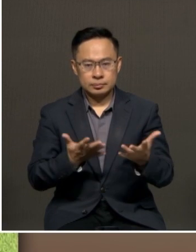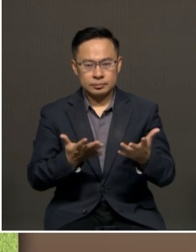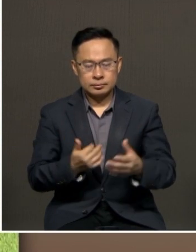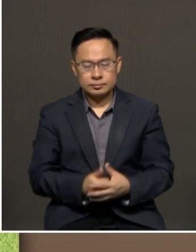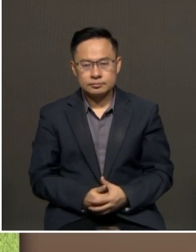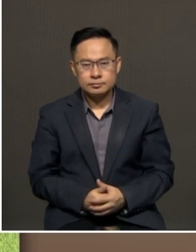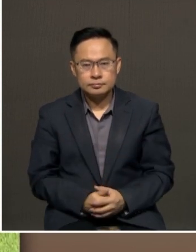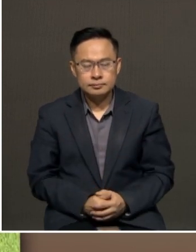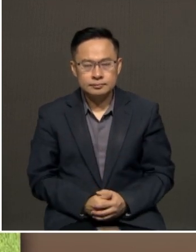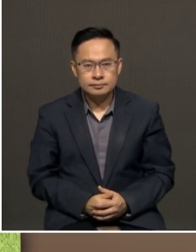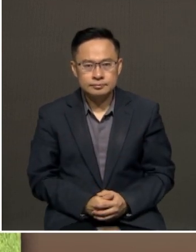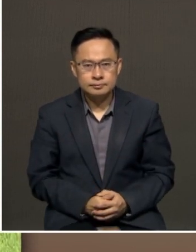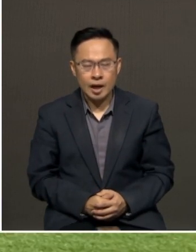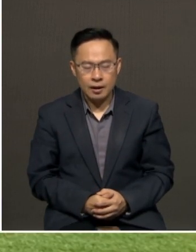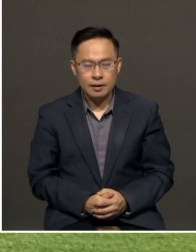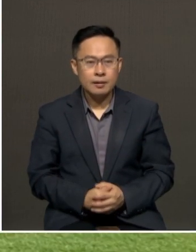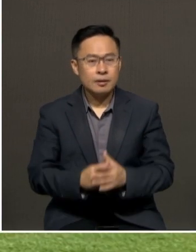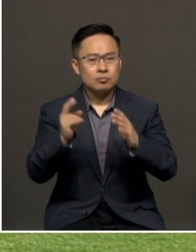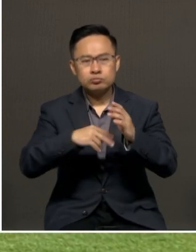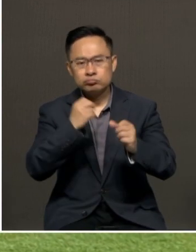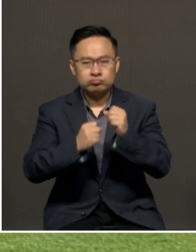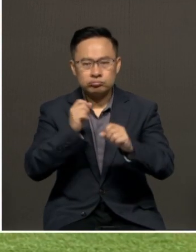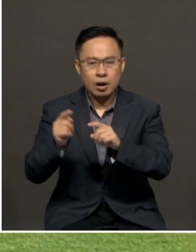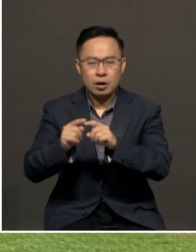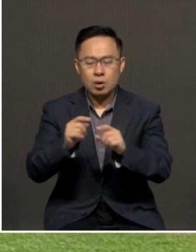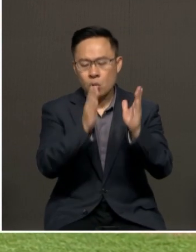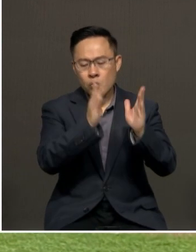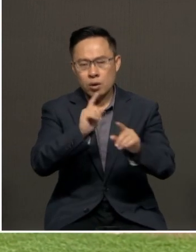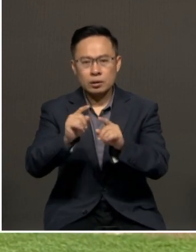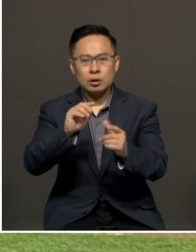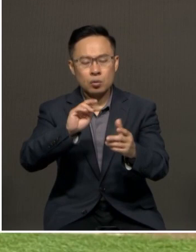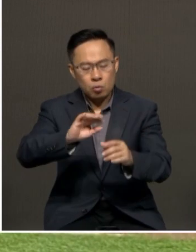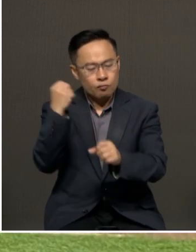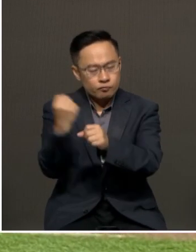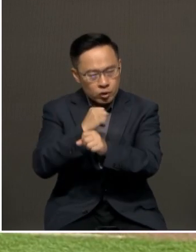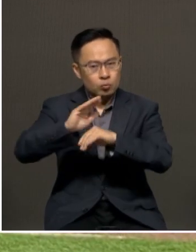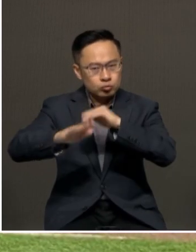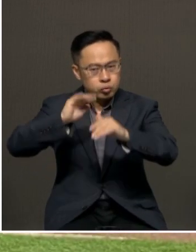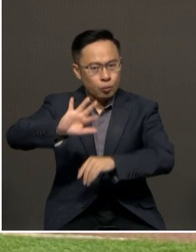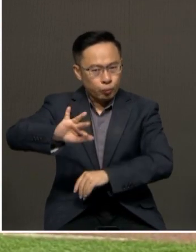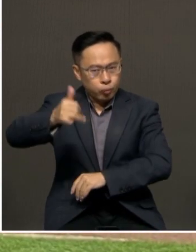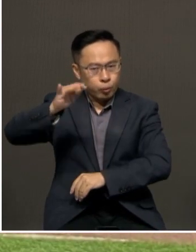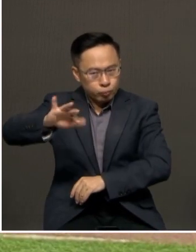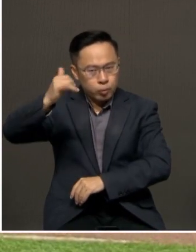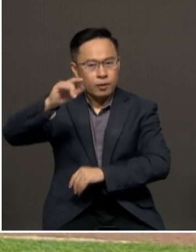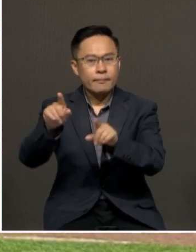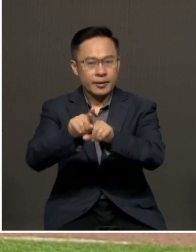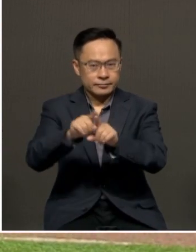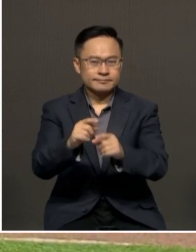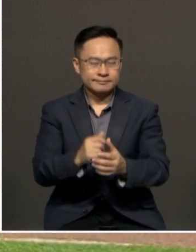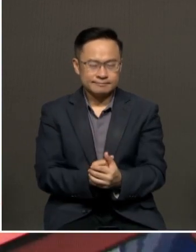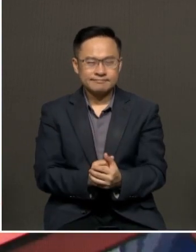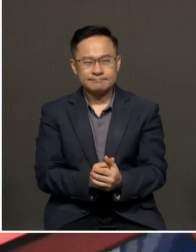ค่ะก็จริงๆแล้วผลงานแต่ละคนนี้ก็ถือว่าดีขึ้นเรื่อยๆนะแล้วก็แต่ละคนก็ทำผลงานก็ได้เต็มที่แ